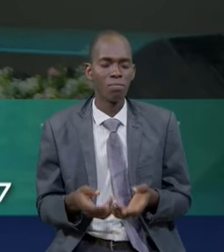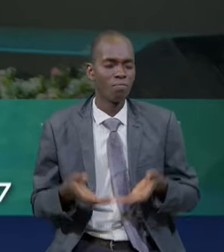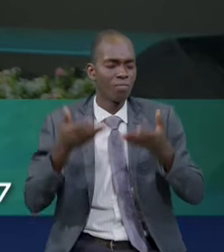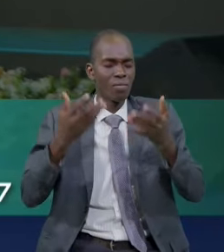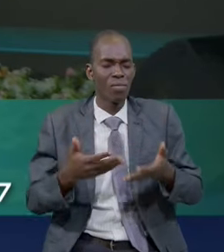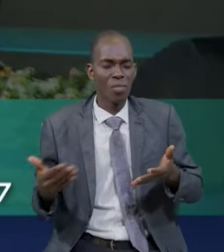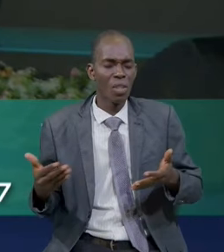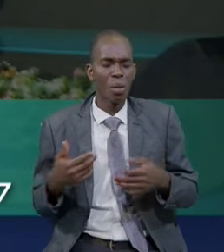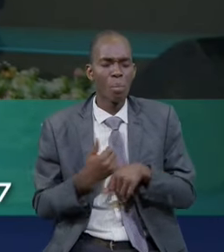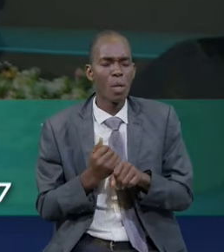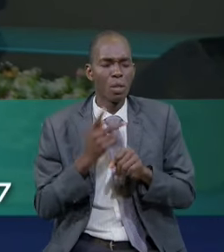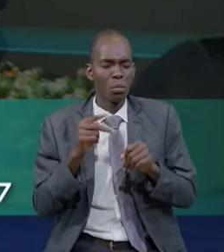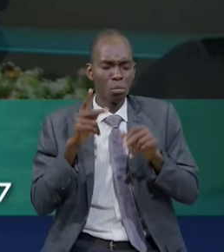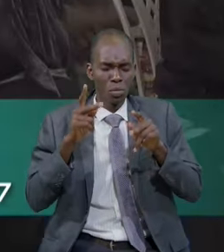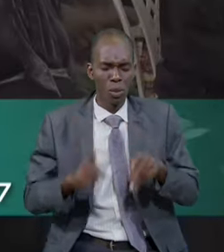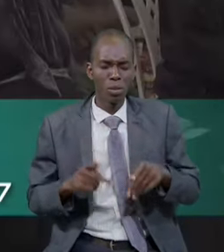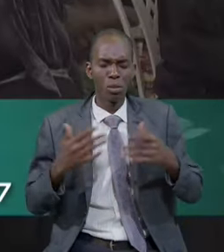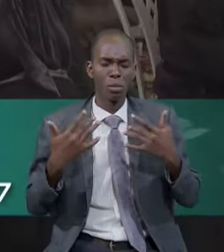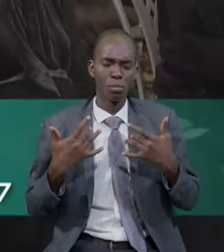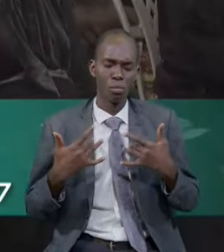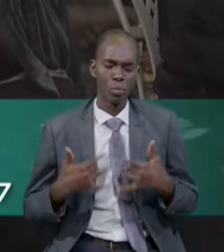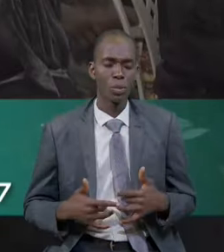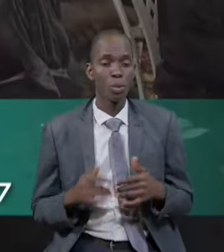aujourd'hui, c'est le jour pour briser ces jougs.